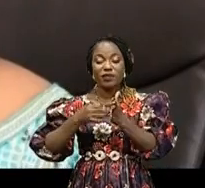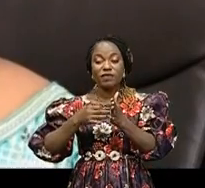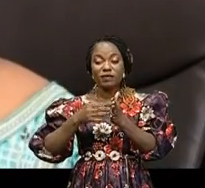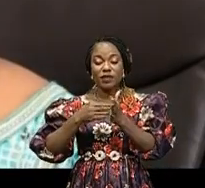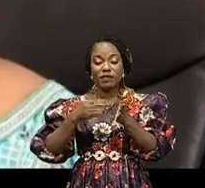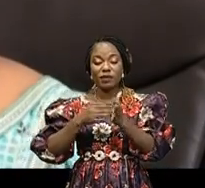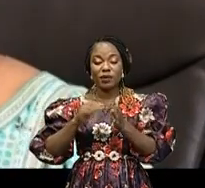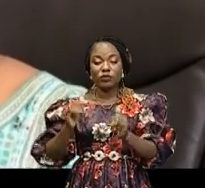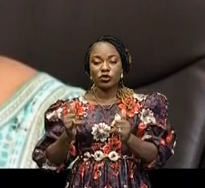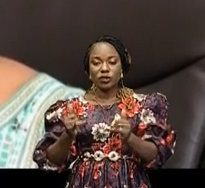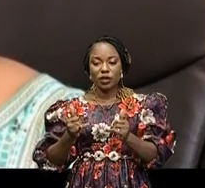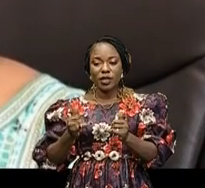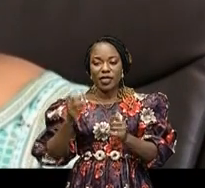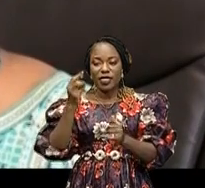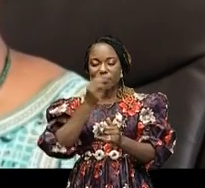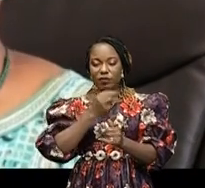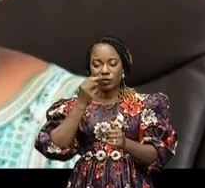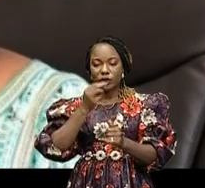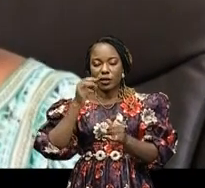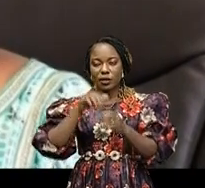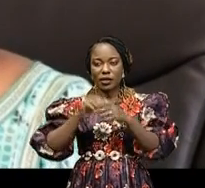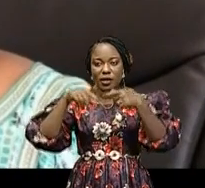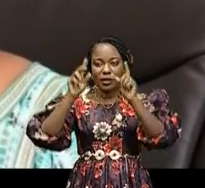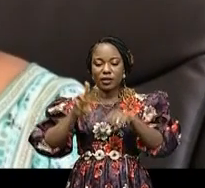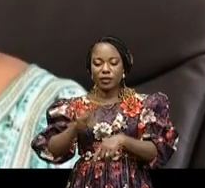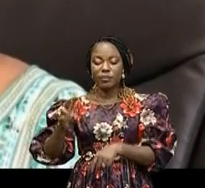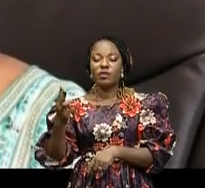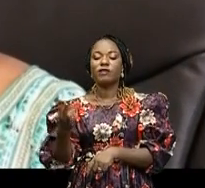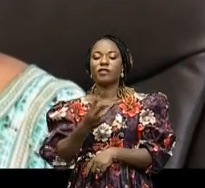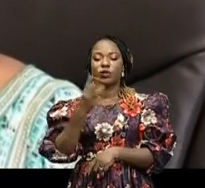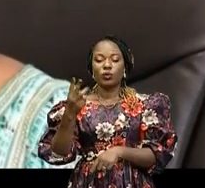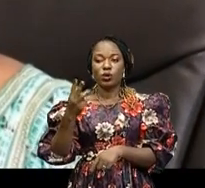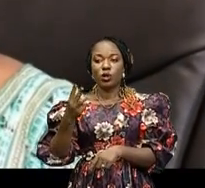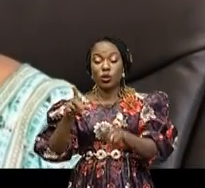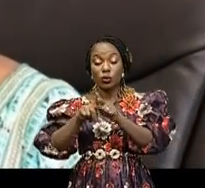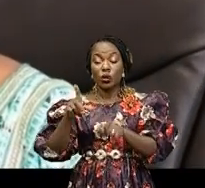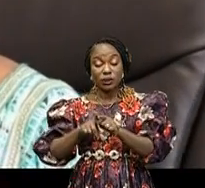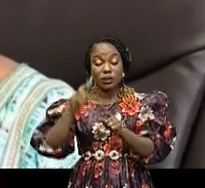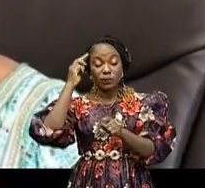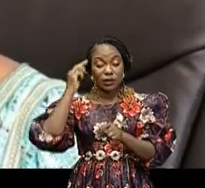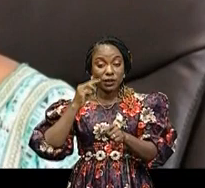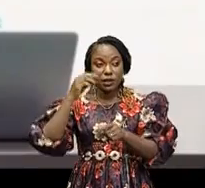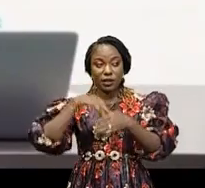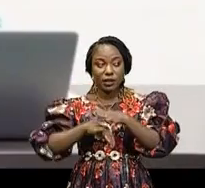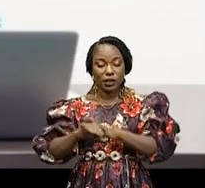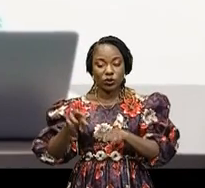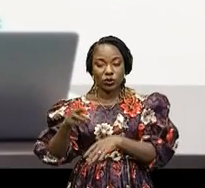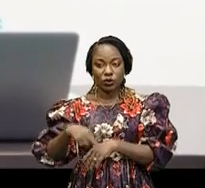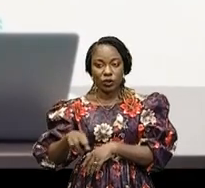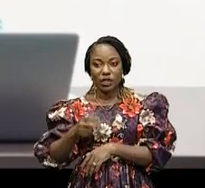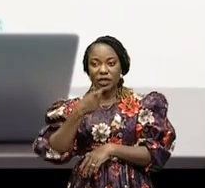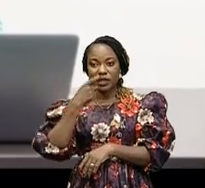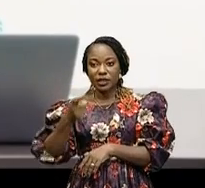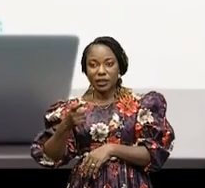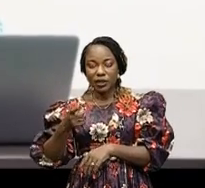Kinshasa pour le mois de juillet 2023. Le ministre de l'Intégration régionale a souligné que ces reports